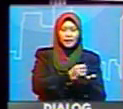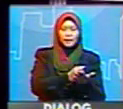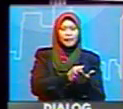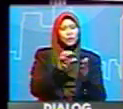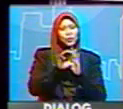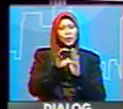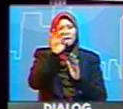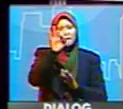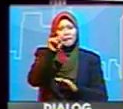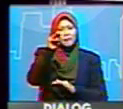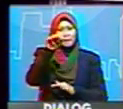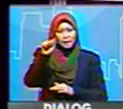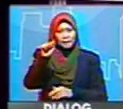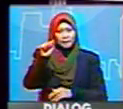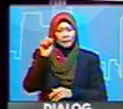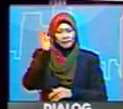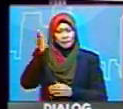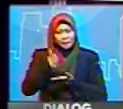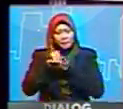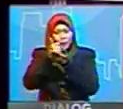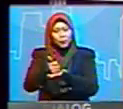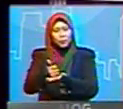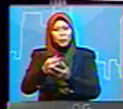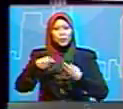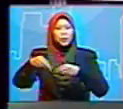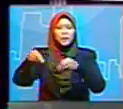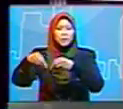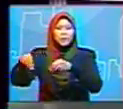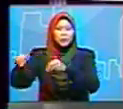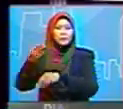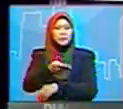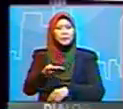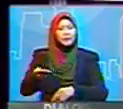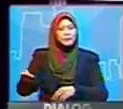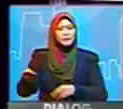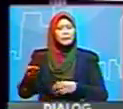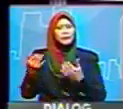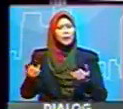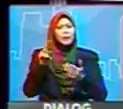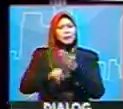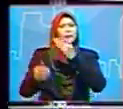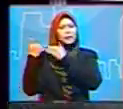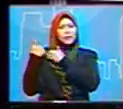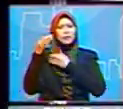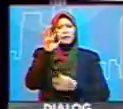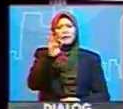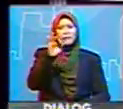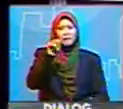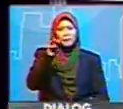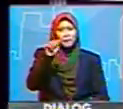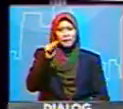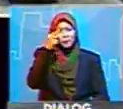pertumbuhan peladang kawasan akan bantu untuk jual produk-produk mereka tapi dalam Temp setahun ini Apa peranan Farma Datuk Seri dalam